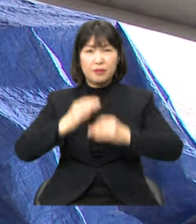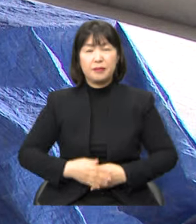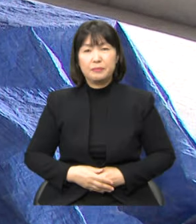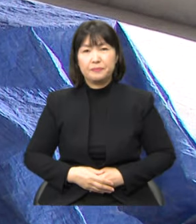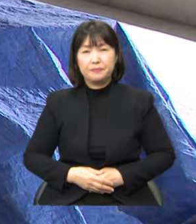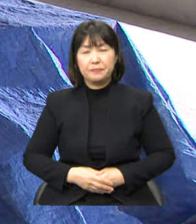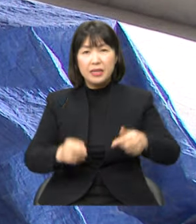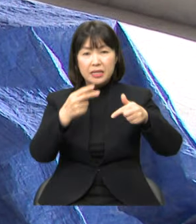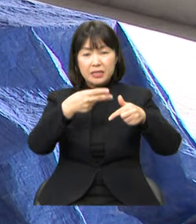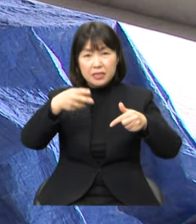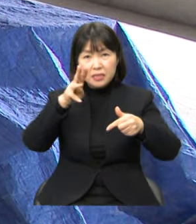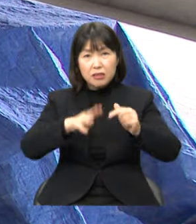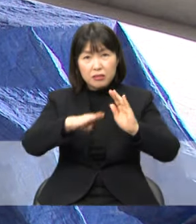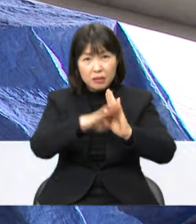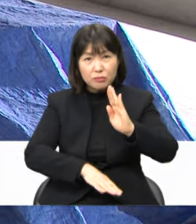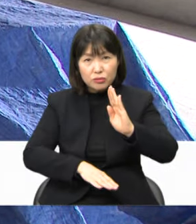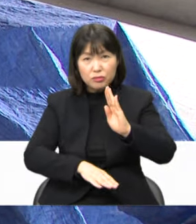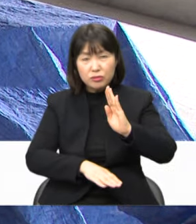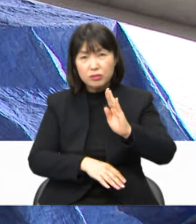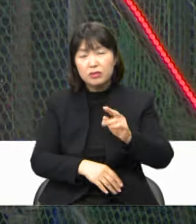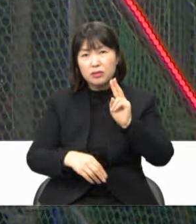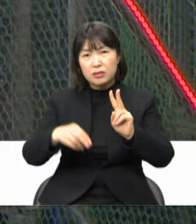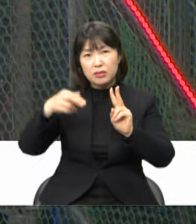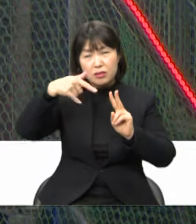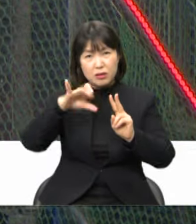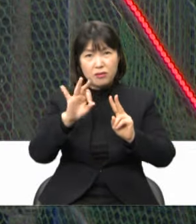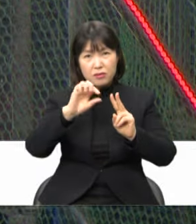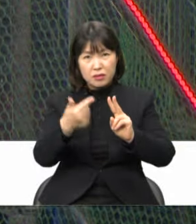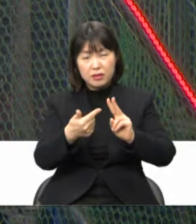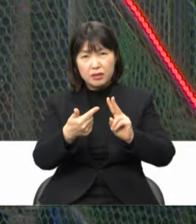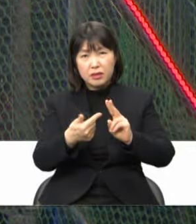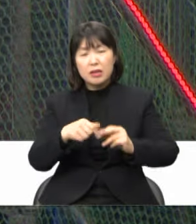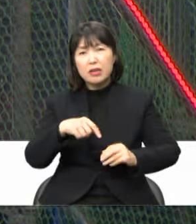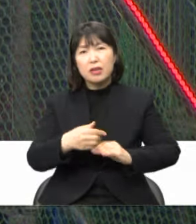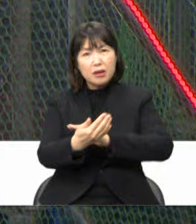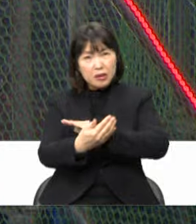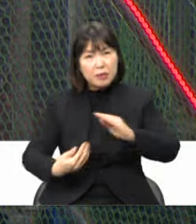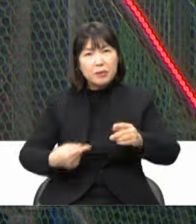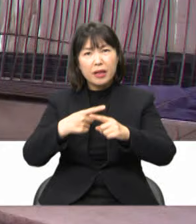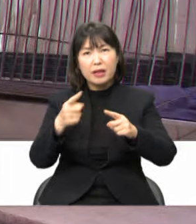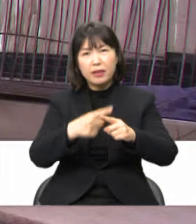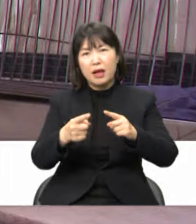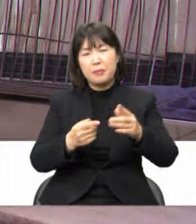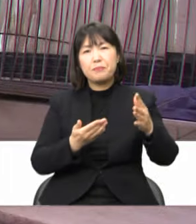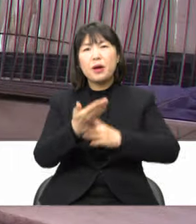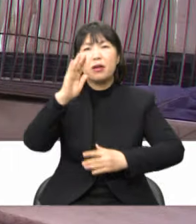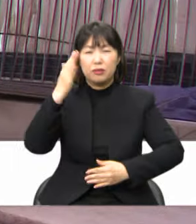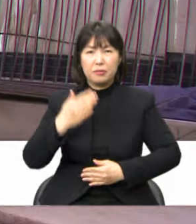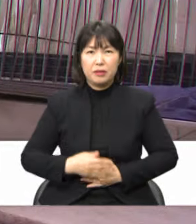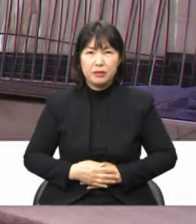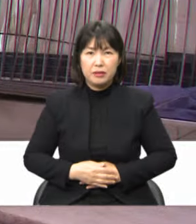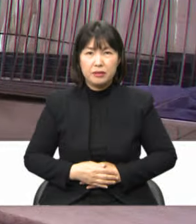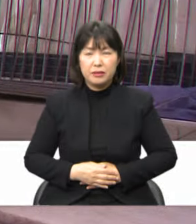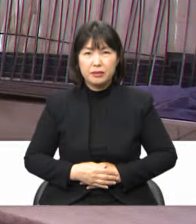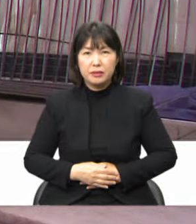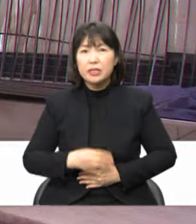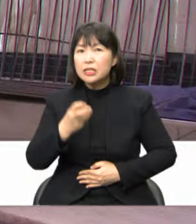남부권의 제 2경인선 민자 적격성과 타당성 조사 문턱을 넘어야 합니다 인천 북부권의